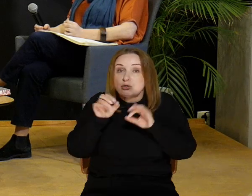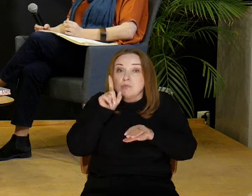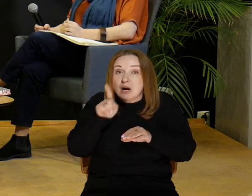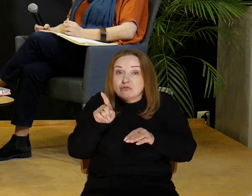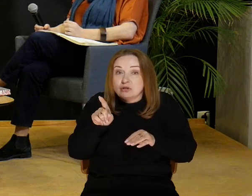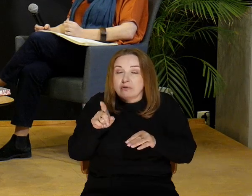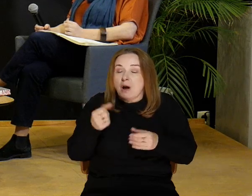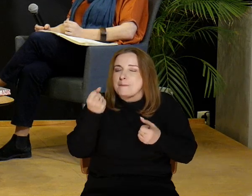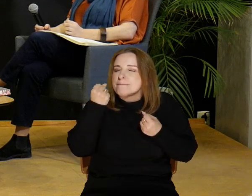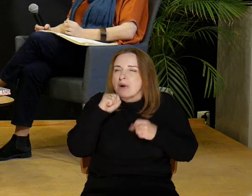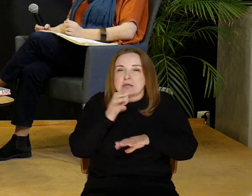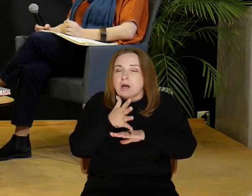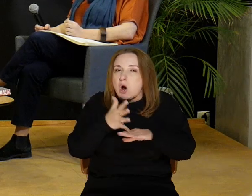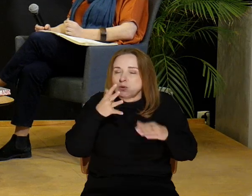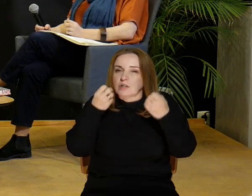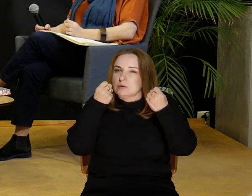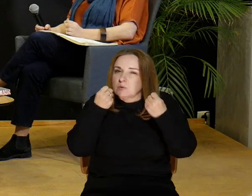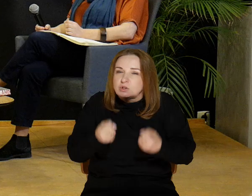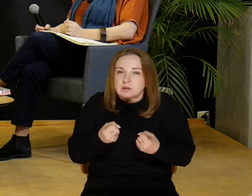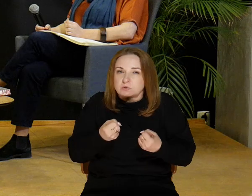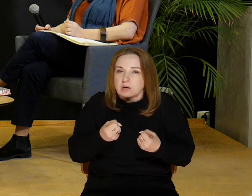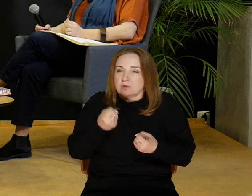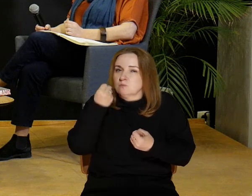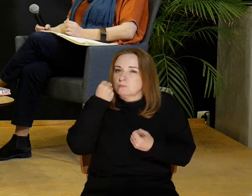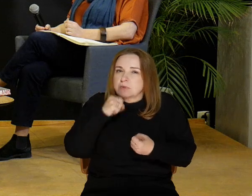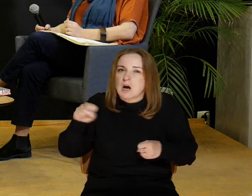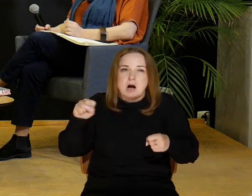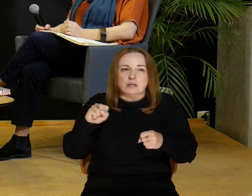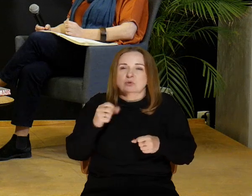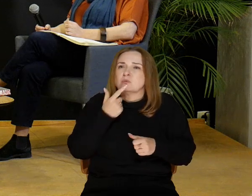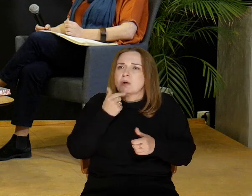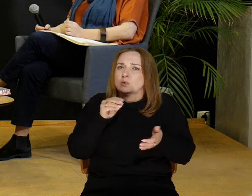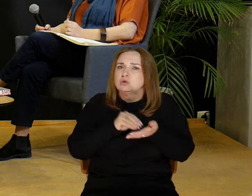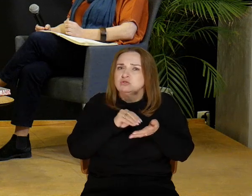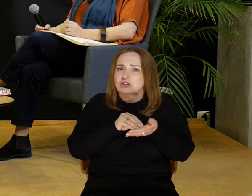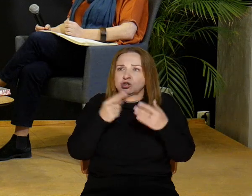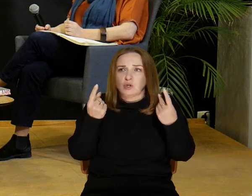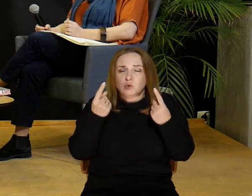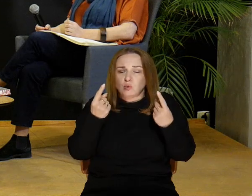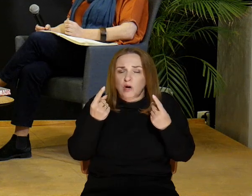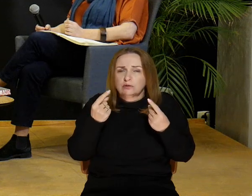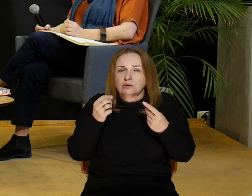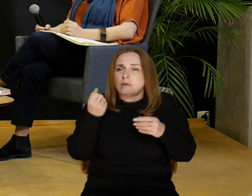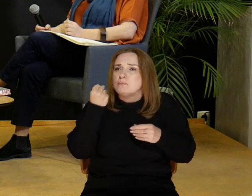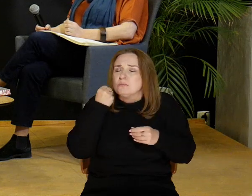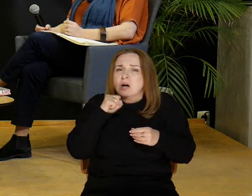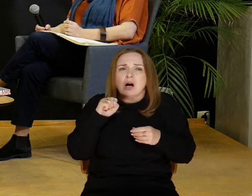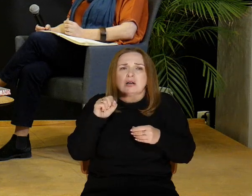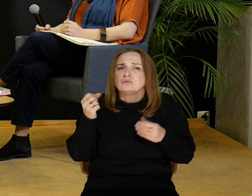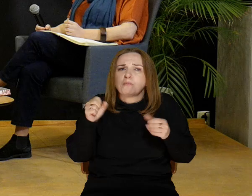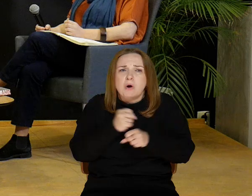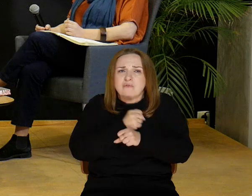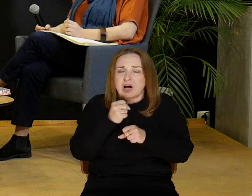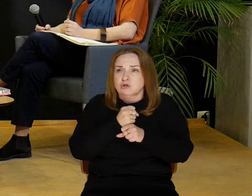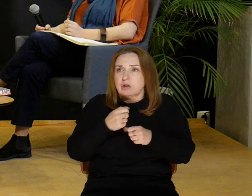ona jest bardzo ekstremalna, ona dotyczy bardzo, bardzo jakby w sumie rzadkiego doświadczenia w tej sytuacji, bardzo ekstremalnego i